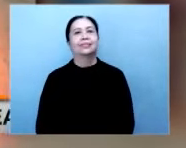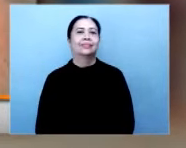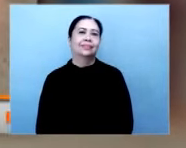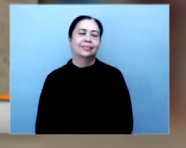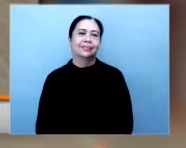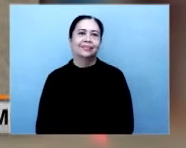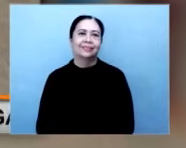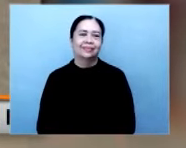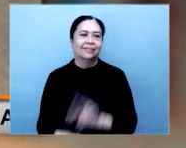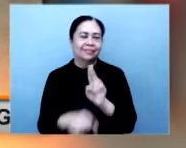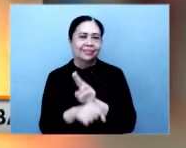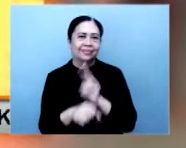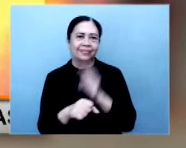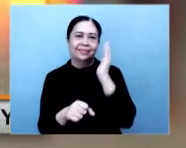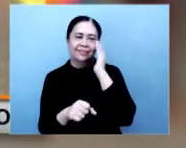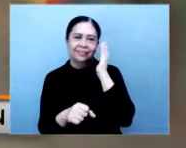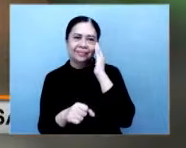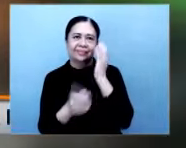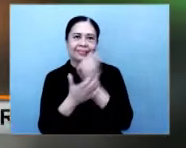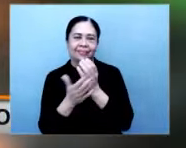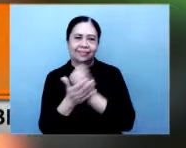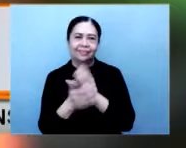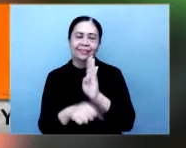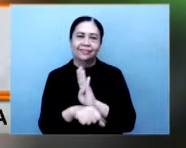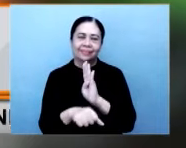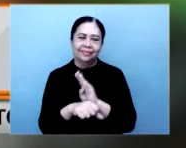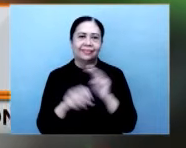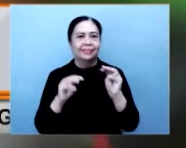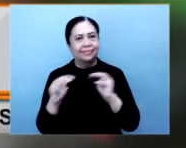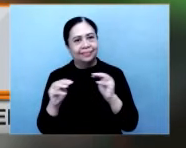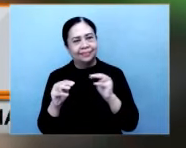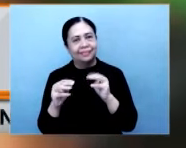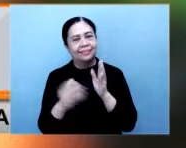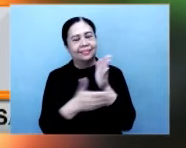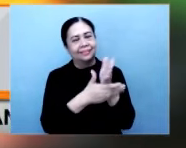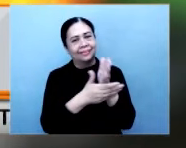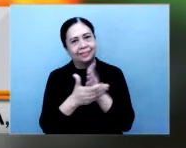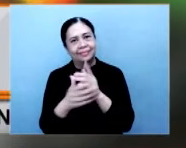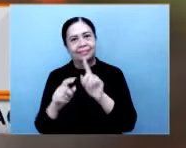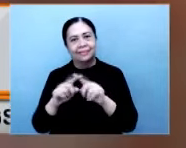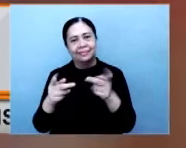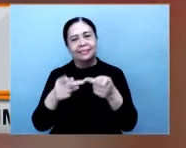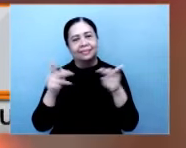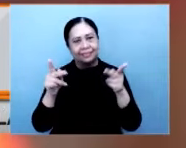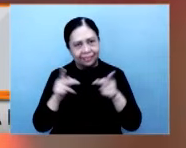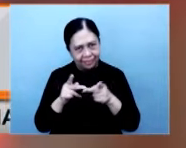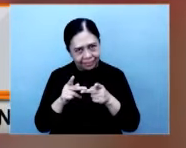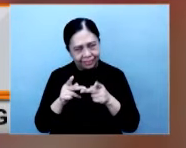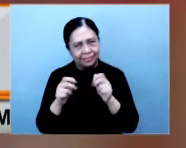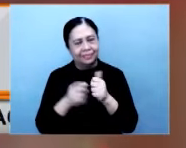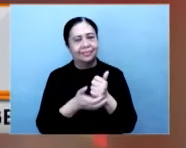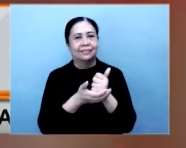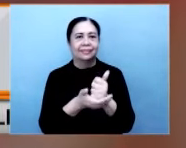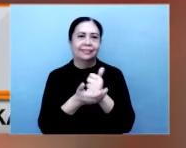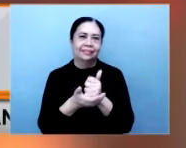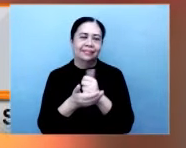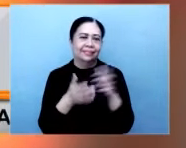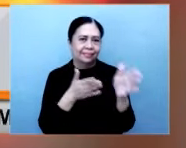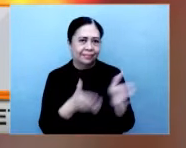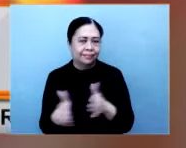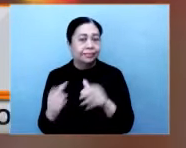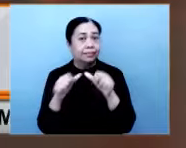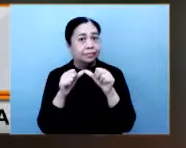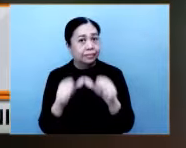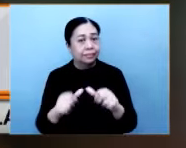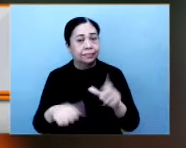Gamit naman ang kaalaman sa kursong business management, umiikot sa iba't ibang diocese si Romar para makatulong sa pagpaplano ng sustainable